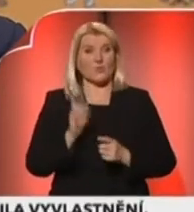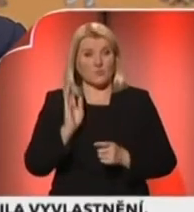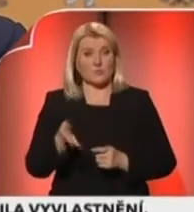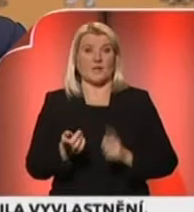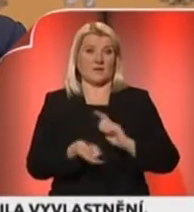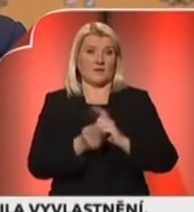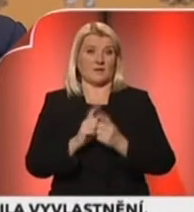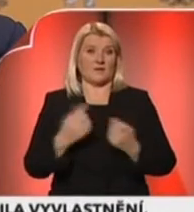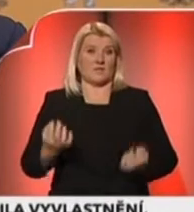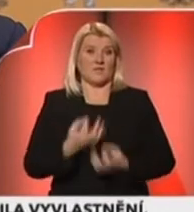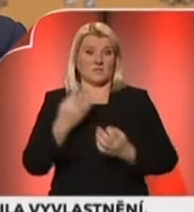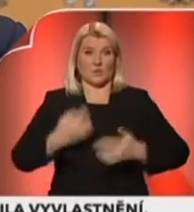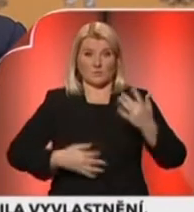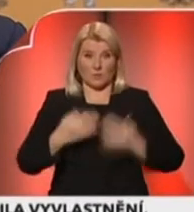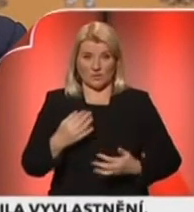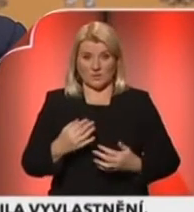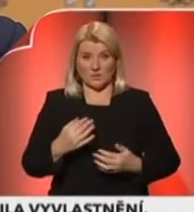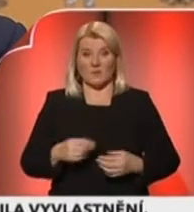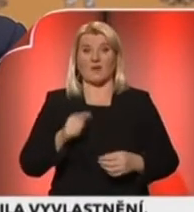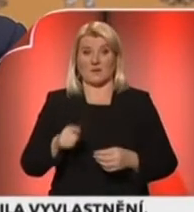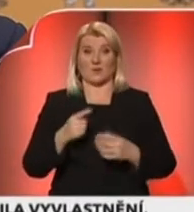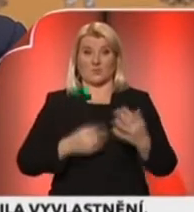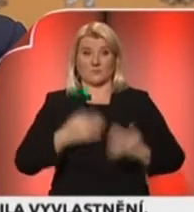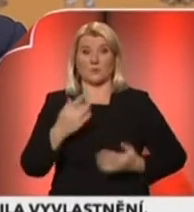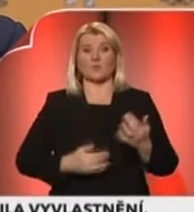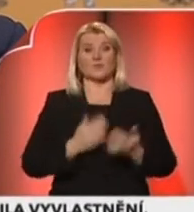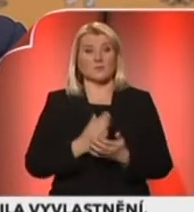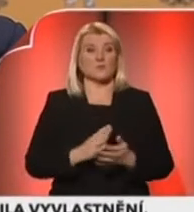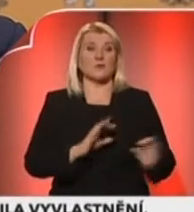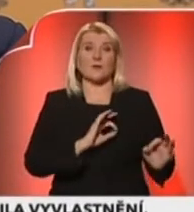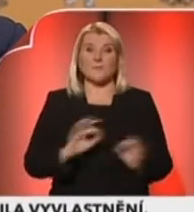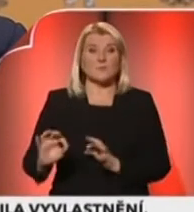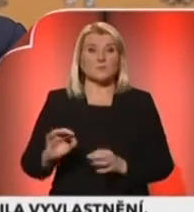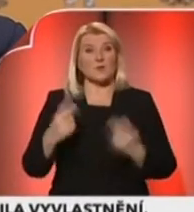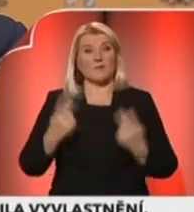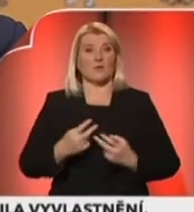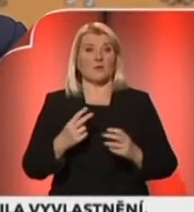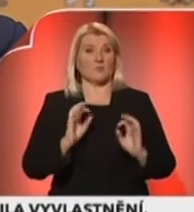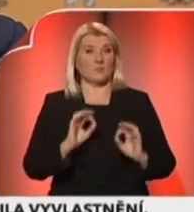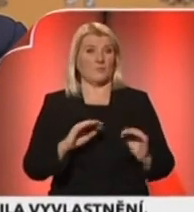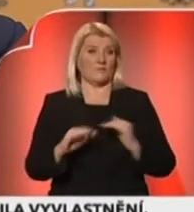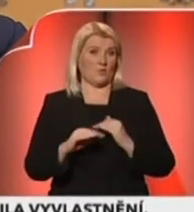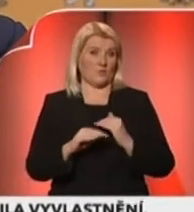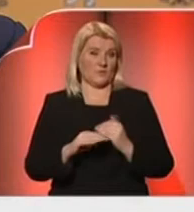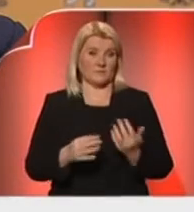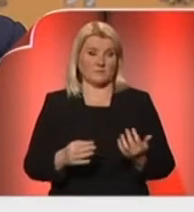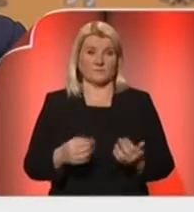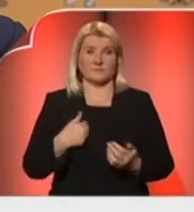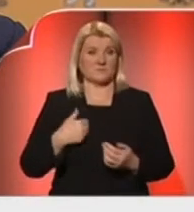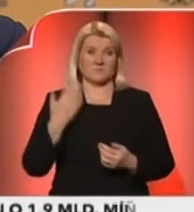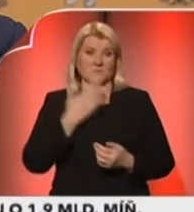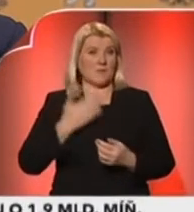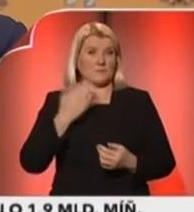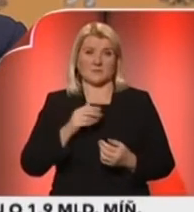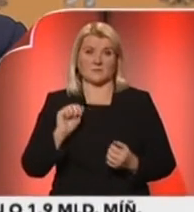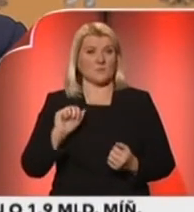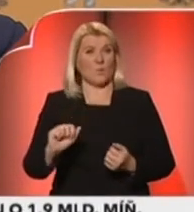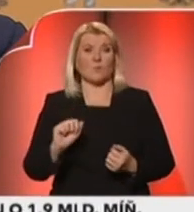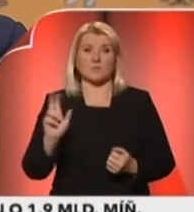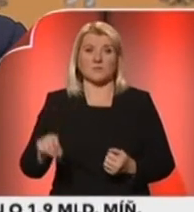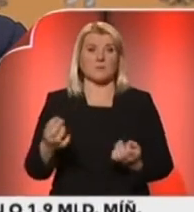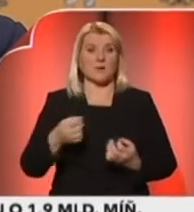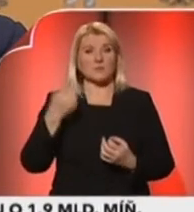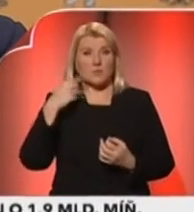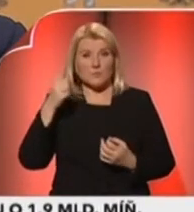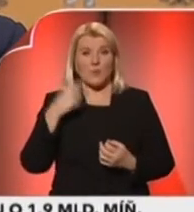již rozpočet a tento rozpočet je připravený jako vyrovnaný. Já si nemyslím, že by komunisté měli